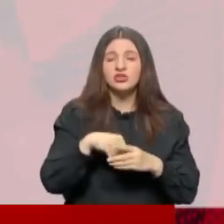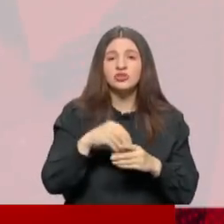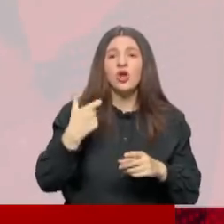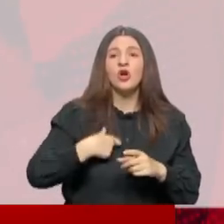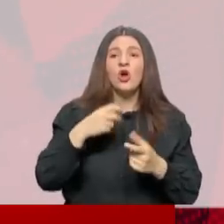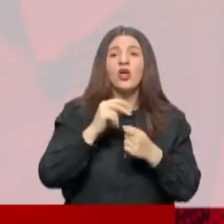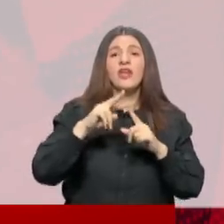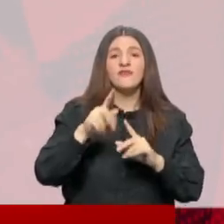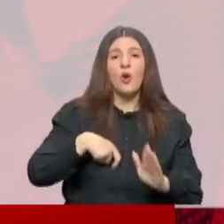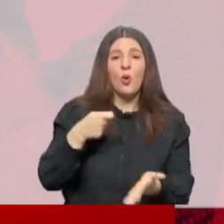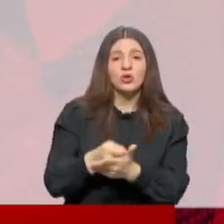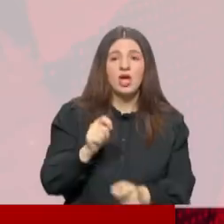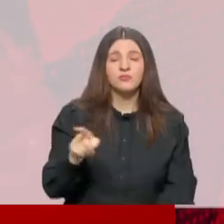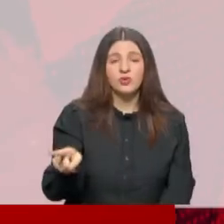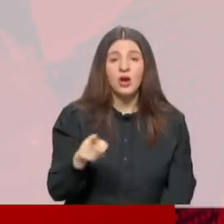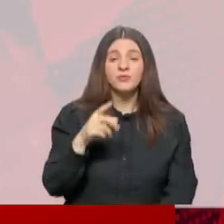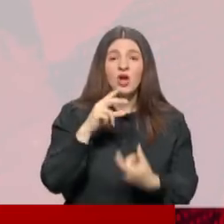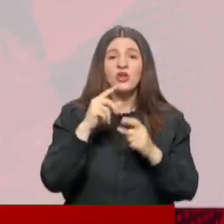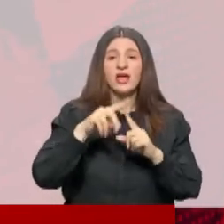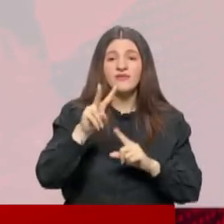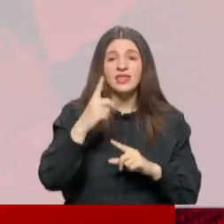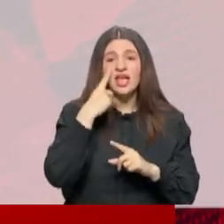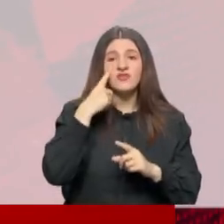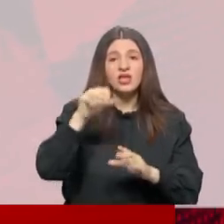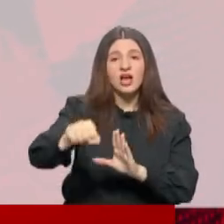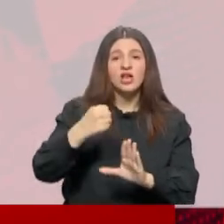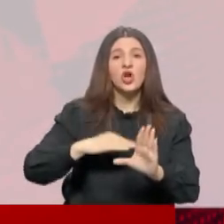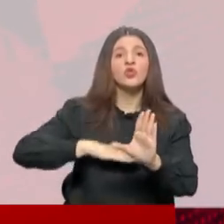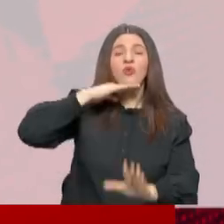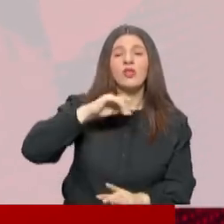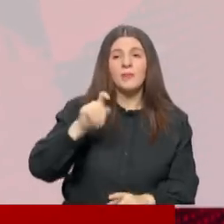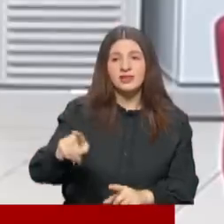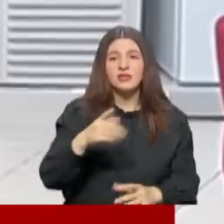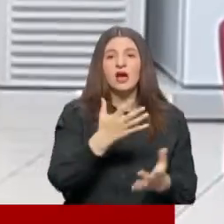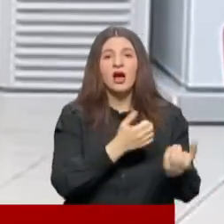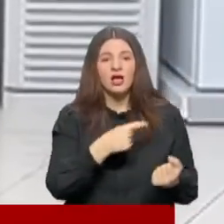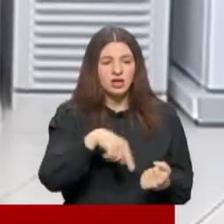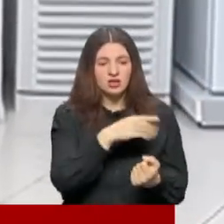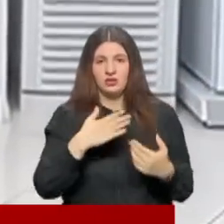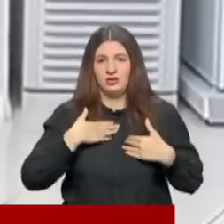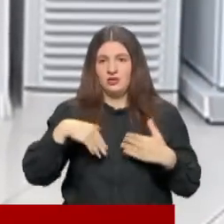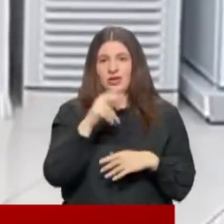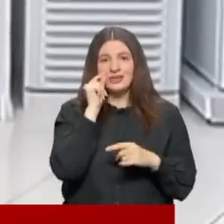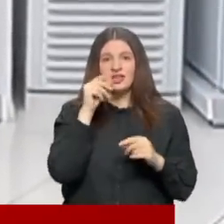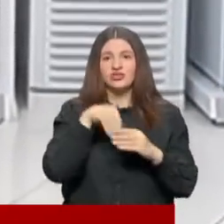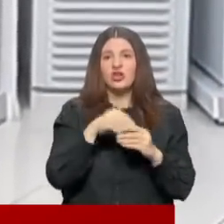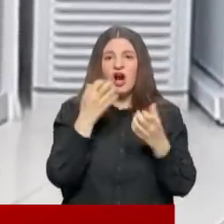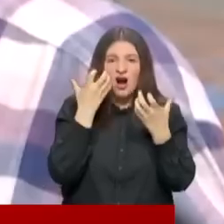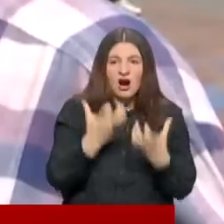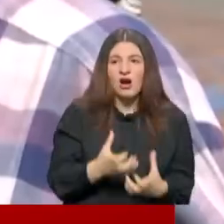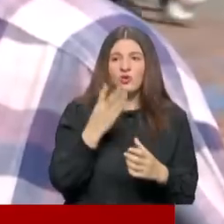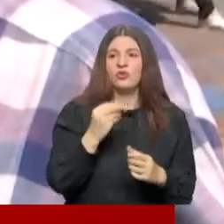tüketiciler özel tüketim vergisi ödüyor. ÖTV devletin kasasını doldururken tüketicinin omzundaki yükü daha da